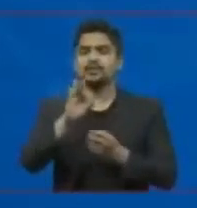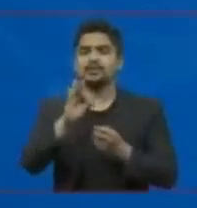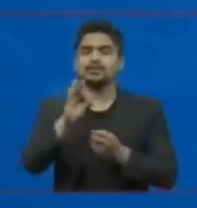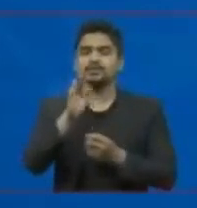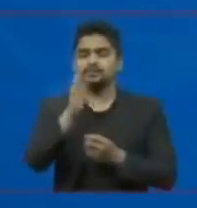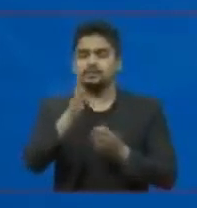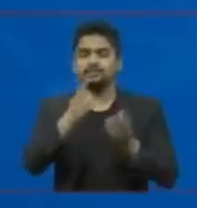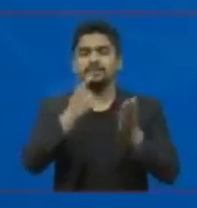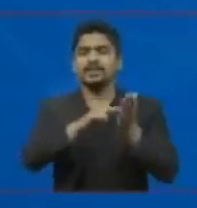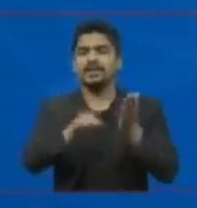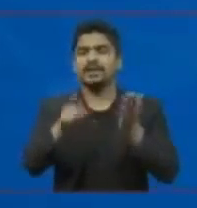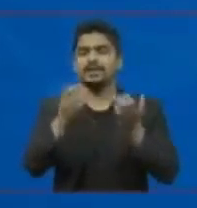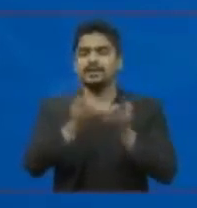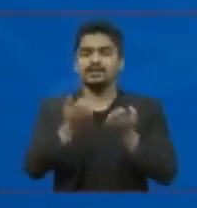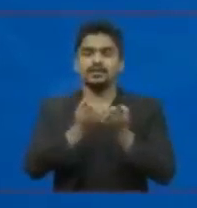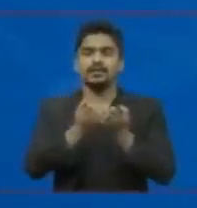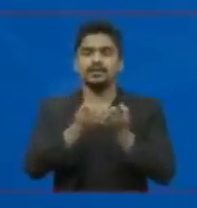दिनुभयो। नगर प्रमुख डाक्टर